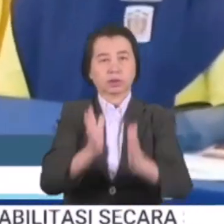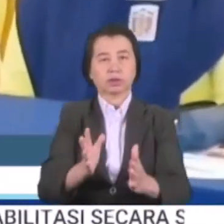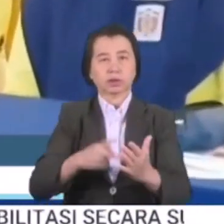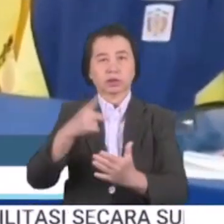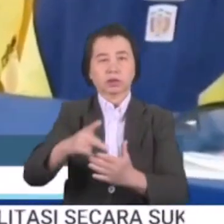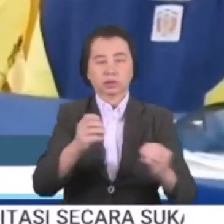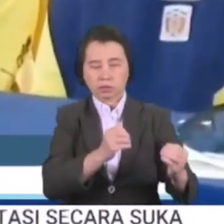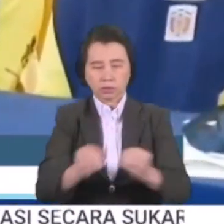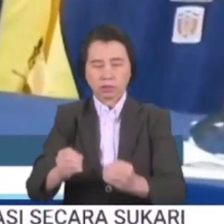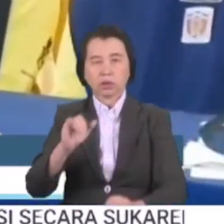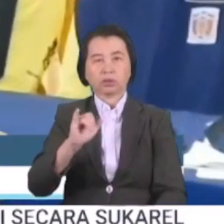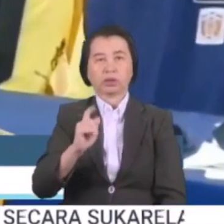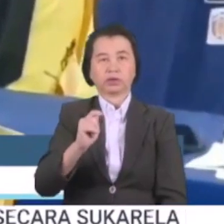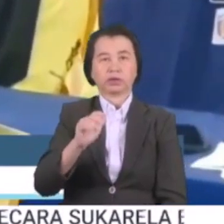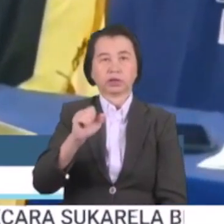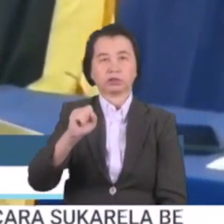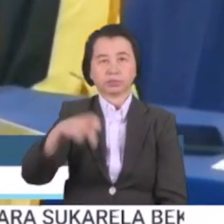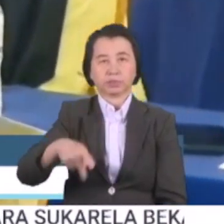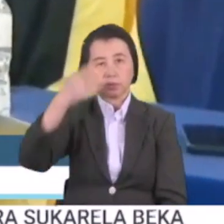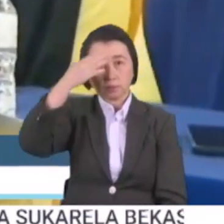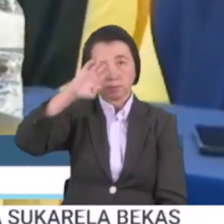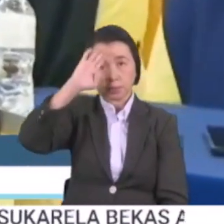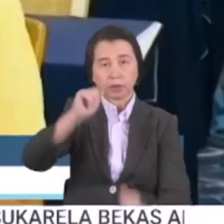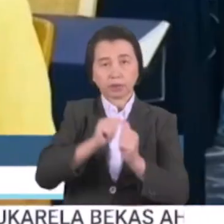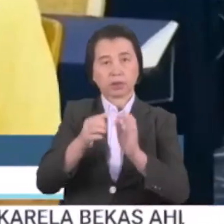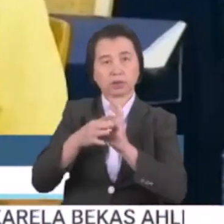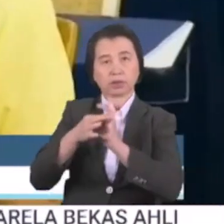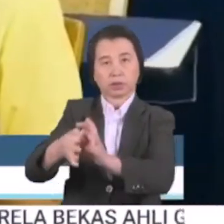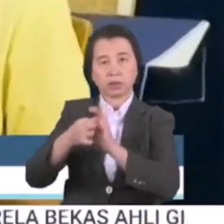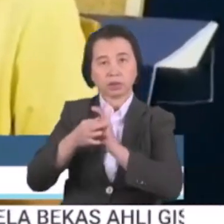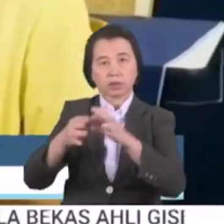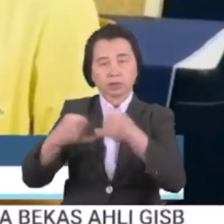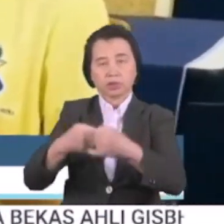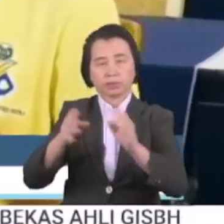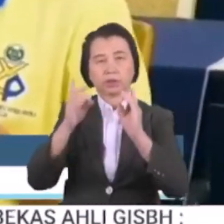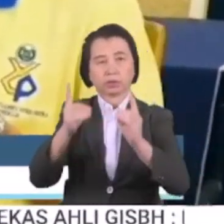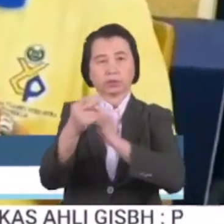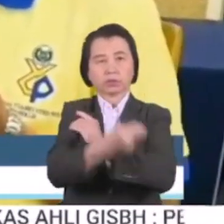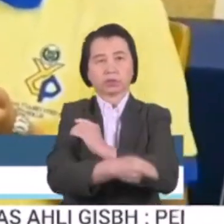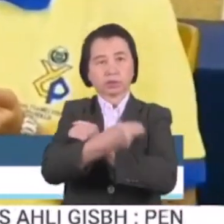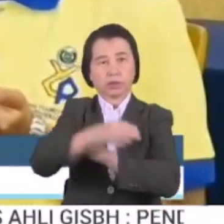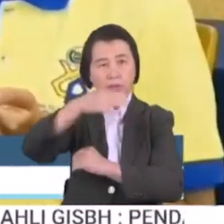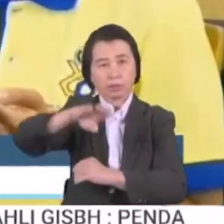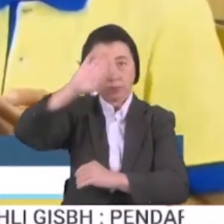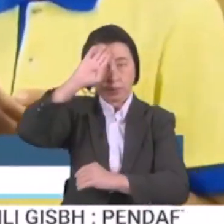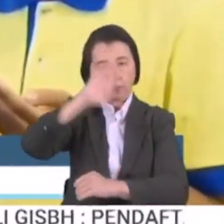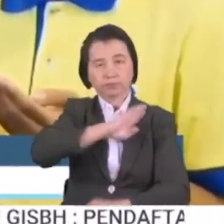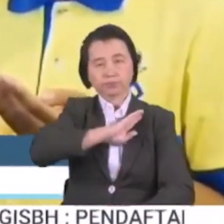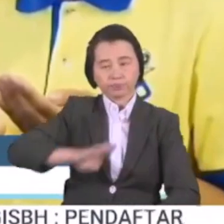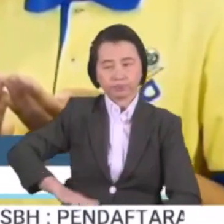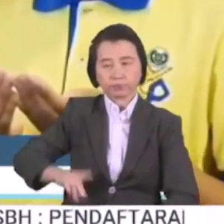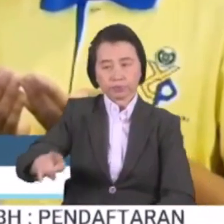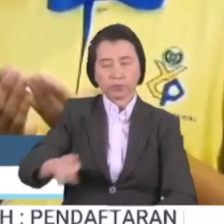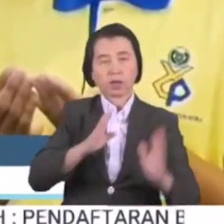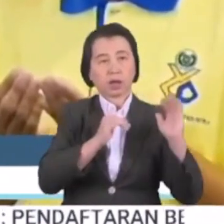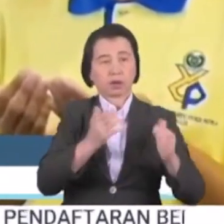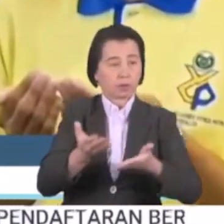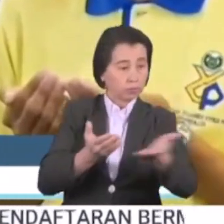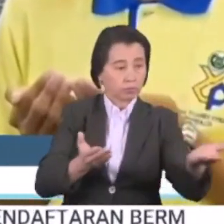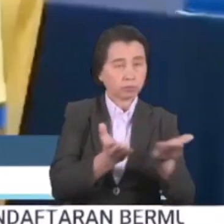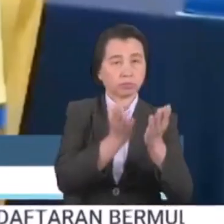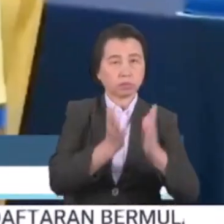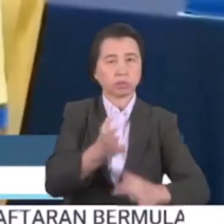Program dianjurkan YTSP Perlis dengan kerjasama Jabatan Pendidikan Negeri Perlis. Baginda turut berharap semua